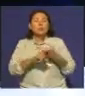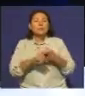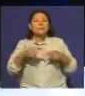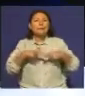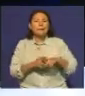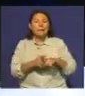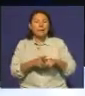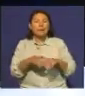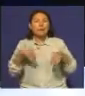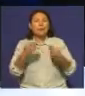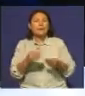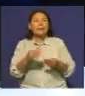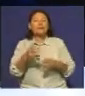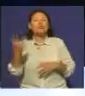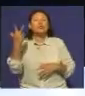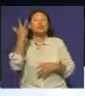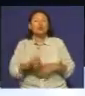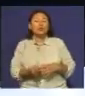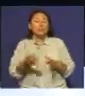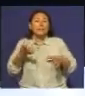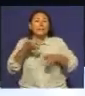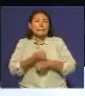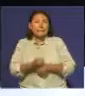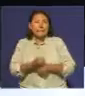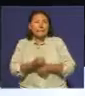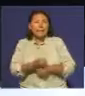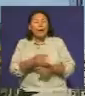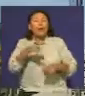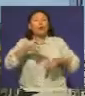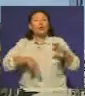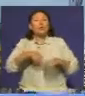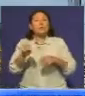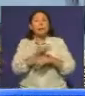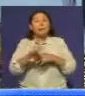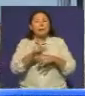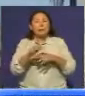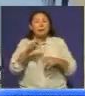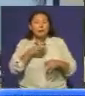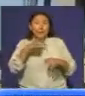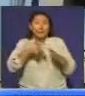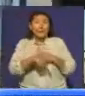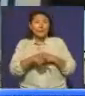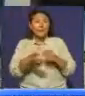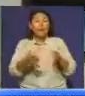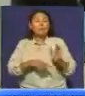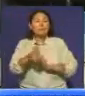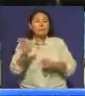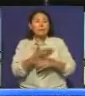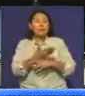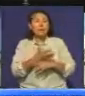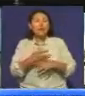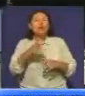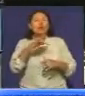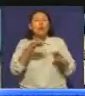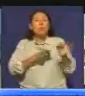техникалық шарттарды беру мерзімі 3 күнге дейін қысқарды. Сонда құрылыс монтаж жұмыстарына рұқсат алу қажеттігі алынып тасталды. Тек